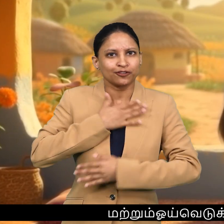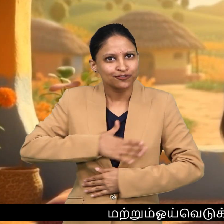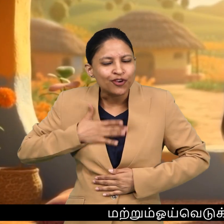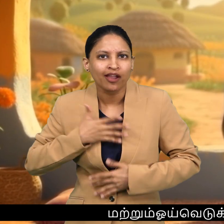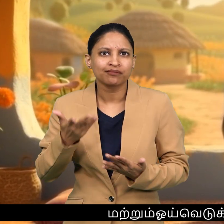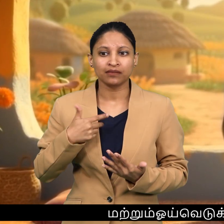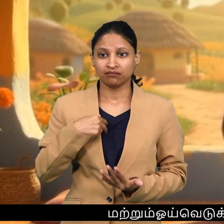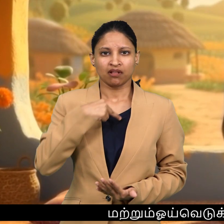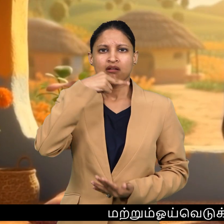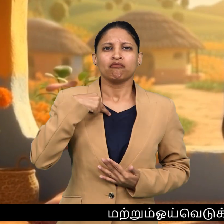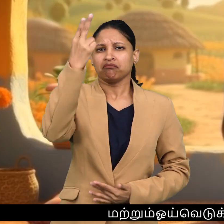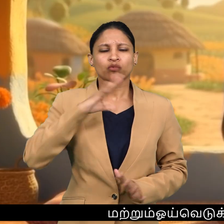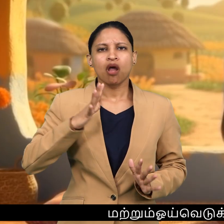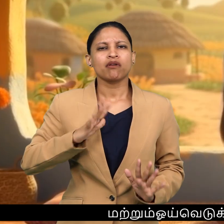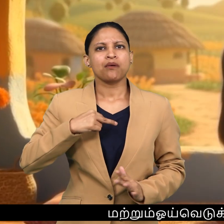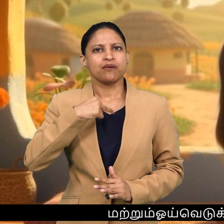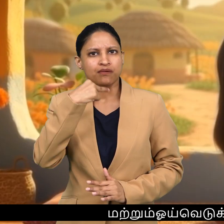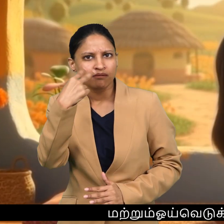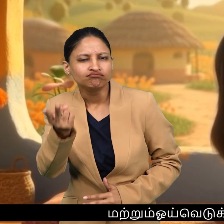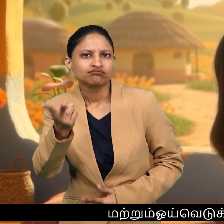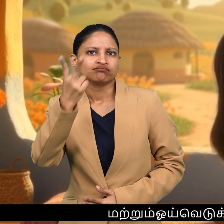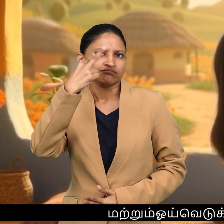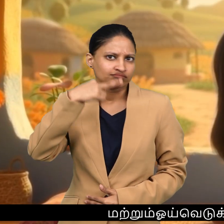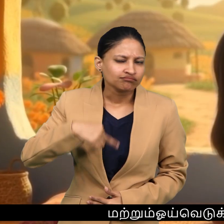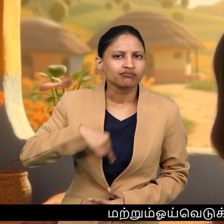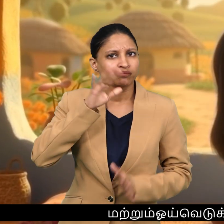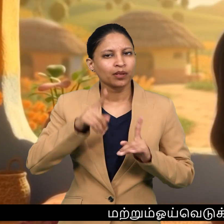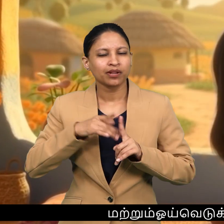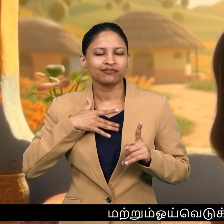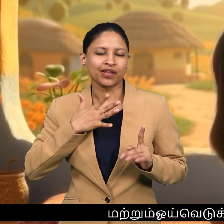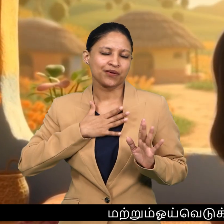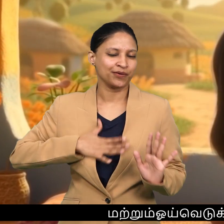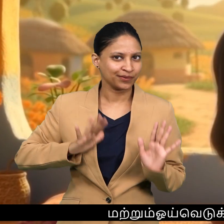மற்றும் ஓய்வெடுக்க ஒரு சுவாரஸ்யமான வழி.